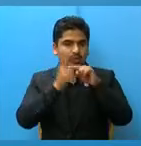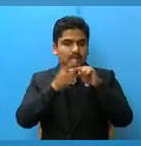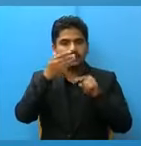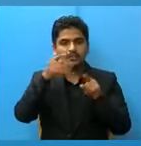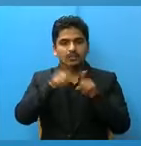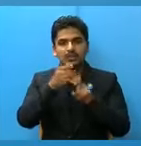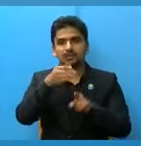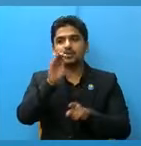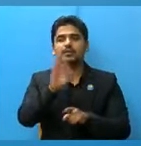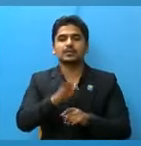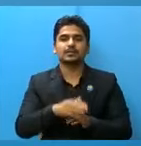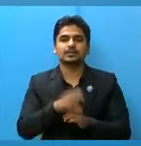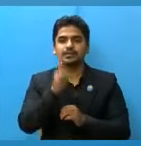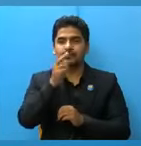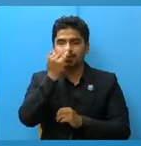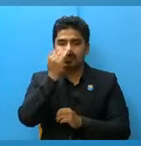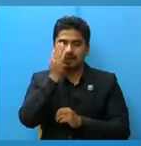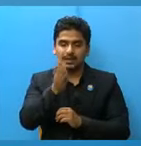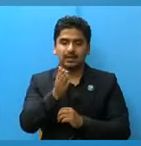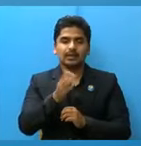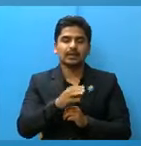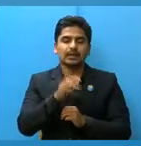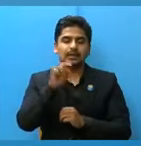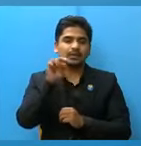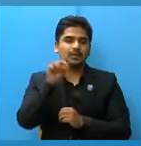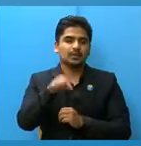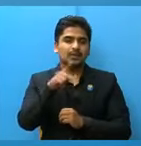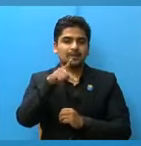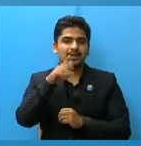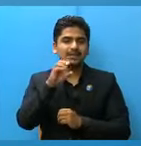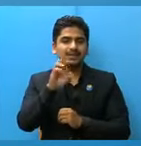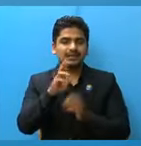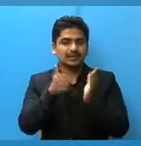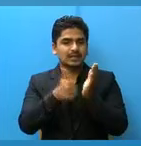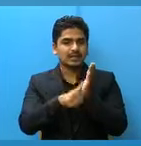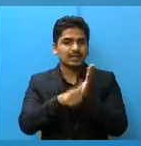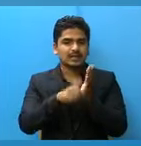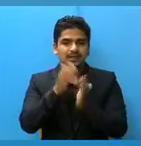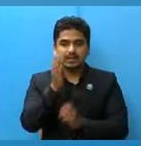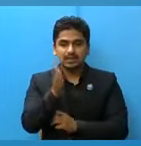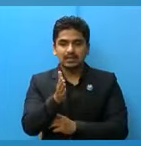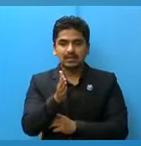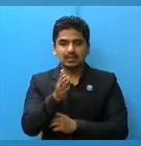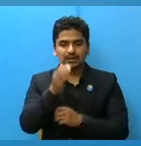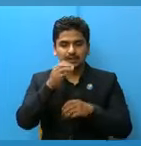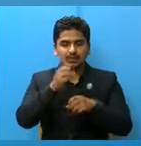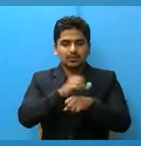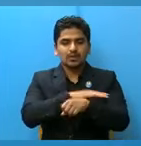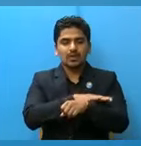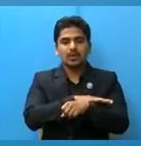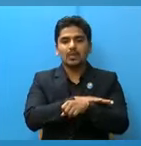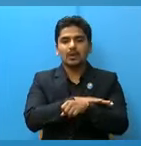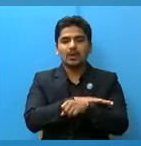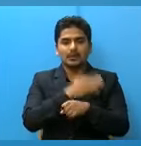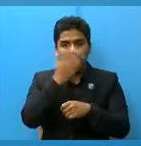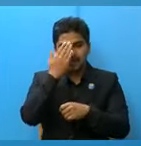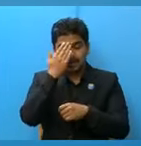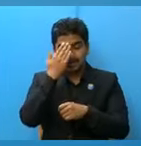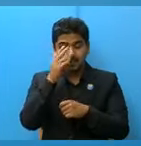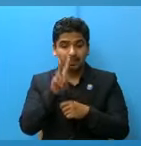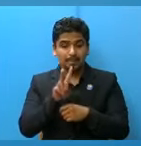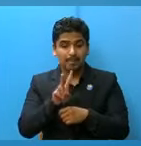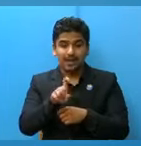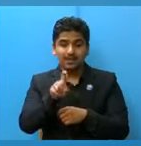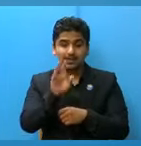तश्वी पत्षस पनी फेरी शक्रमान बायरा